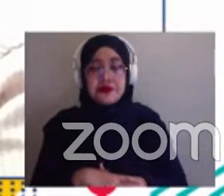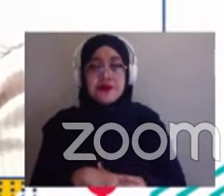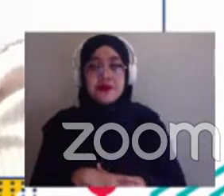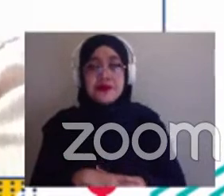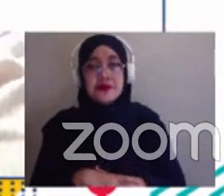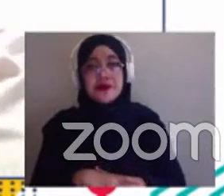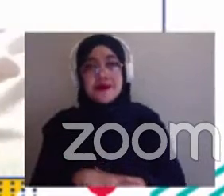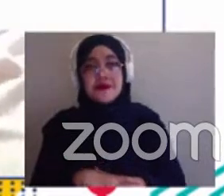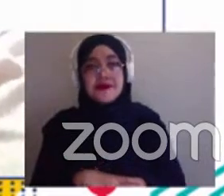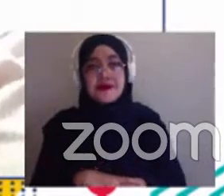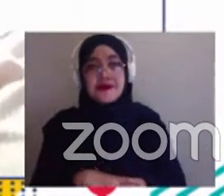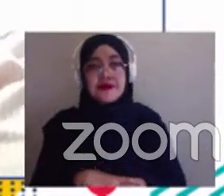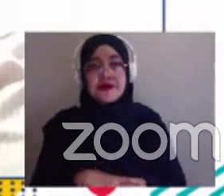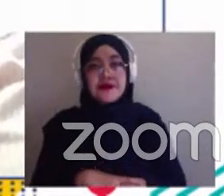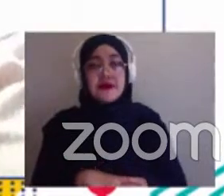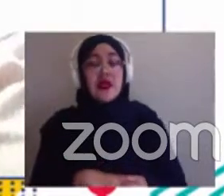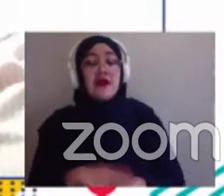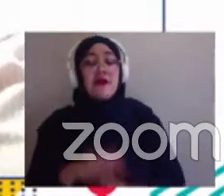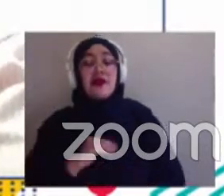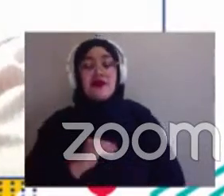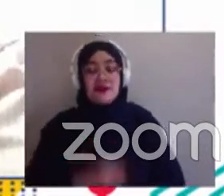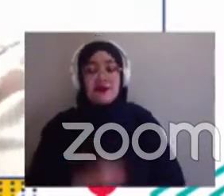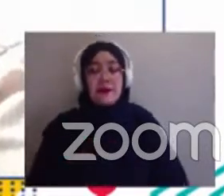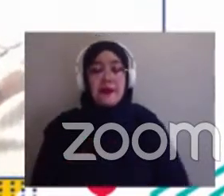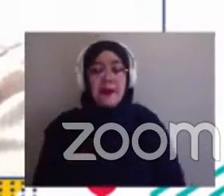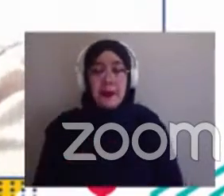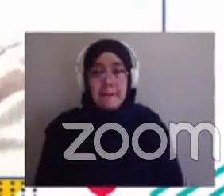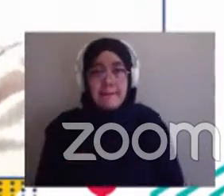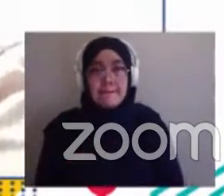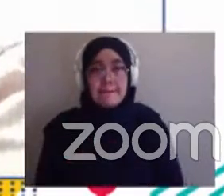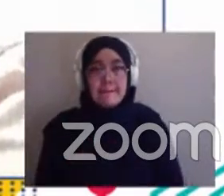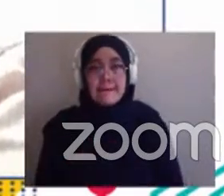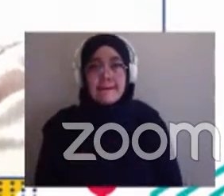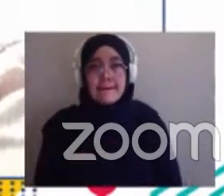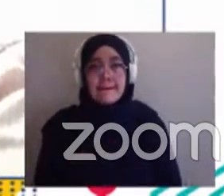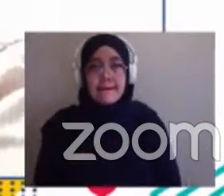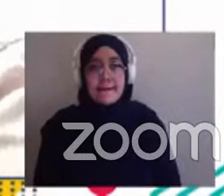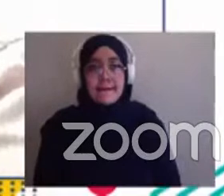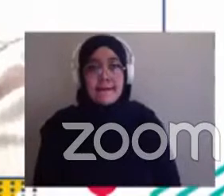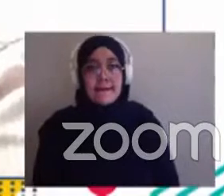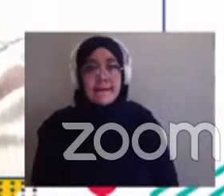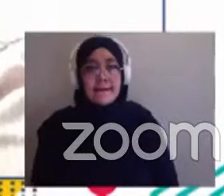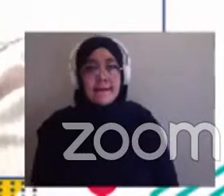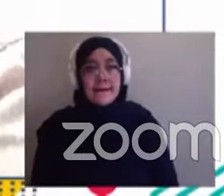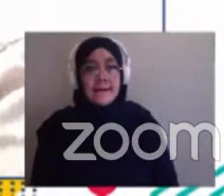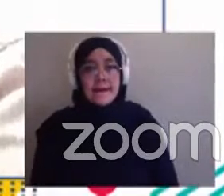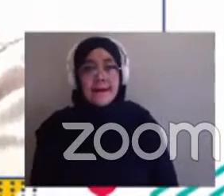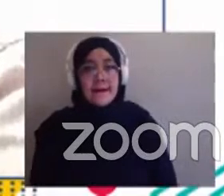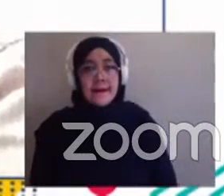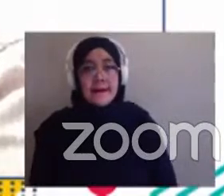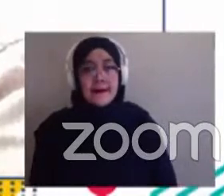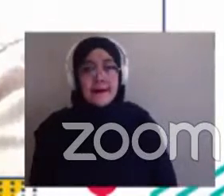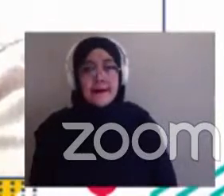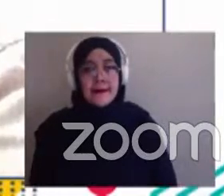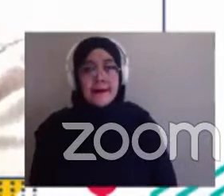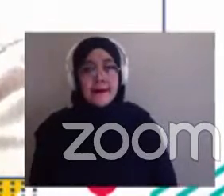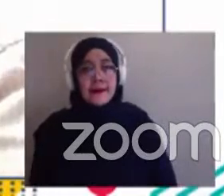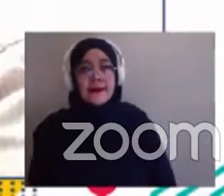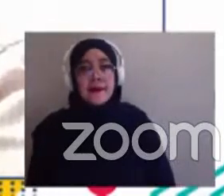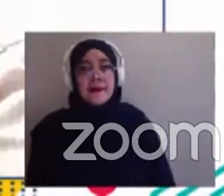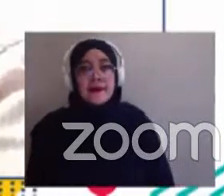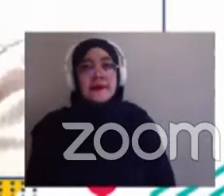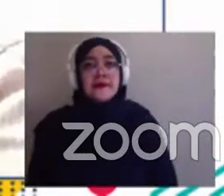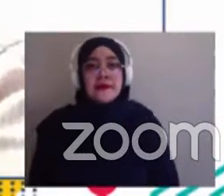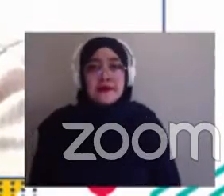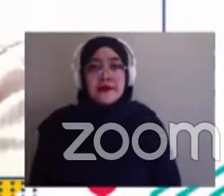gini, maksudnya kalau kita lihat dalam beberapa kejadian terakhir, seperti yang tadi saya sampaikan itu, yang menjadi ironis